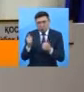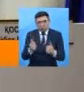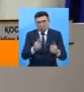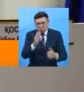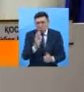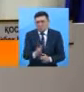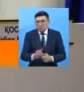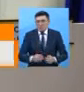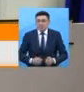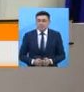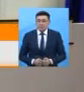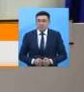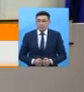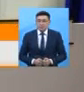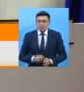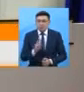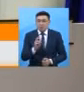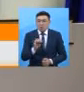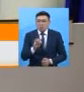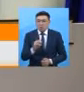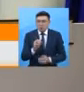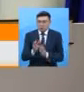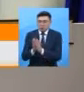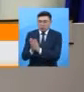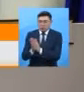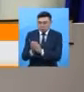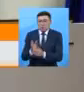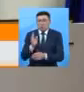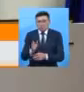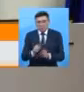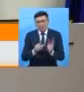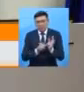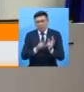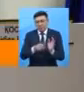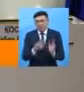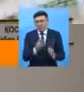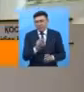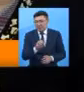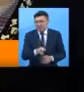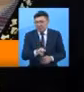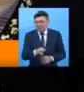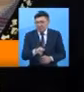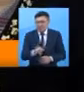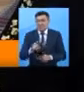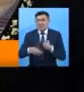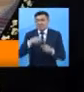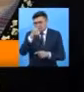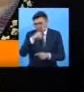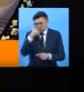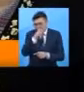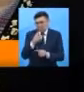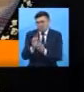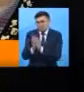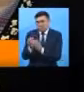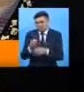дело подадим бюджетную заявку на строительство дороги с проектной сметы 6,2 км во время уточнения следующего года по